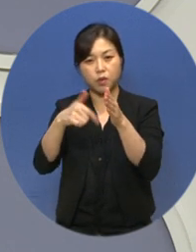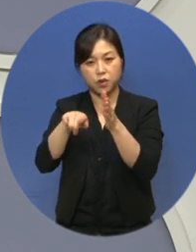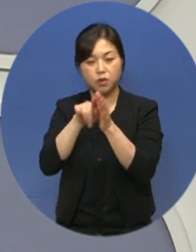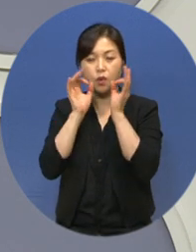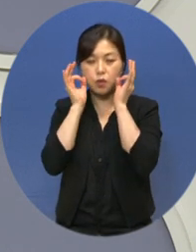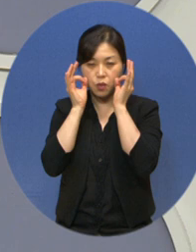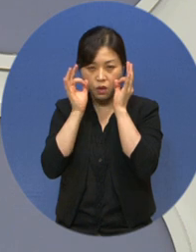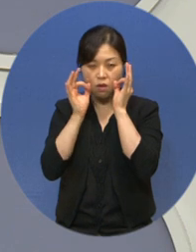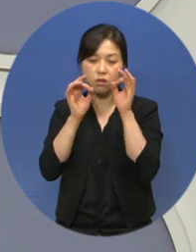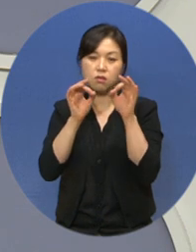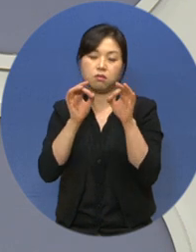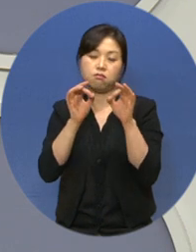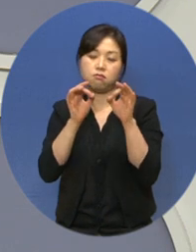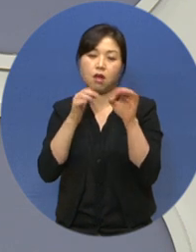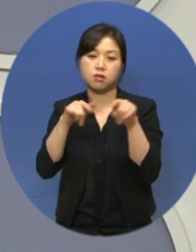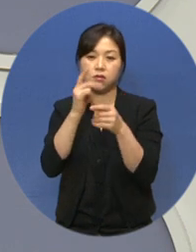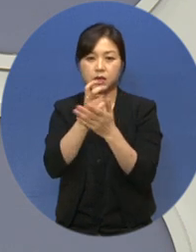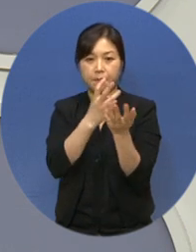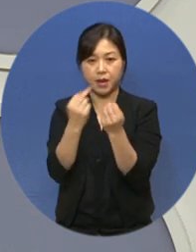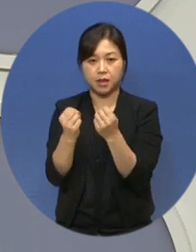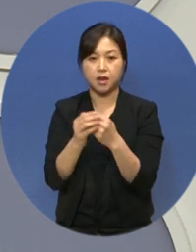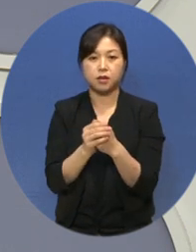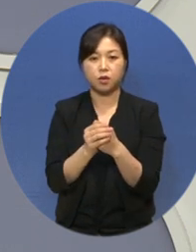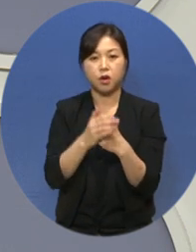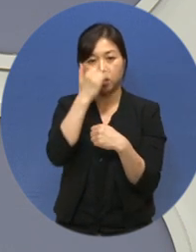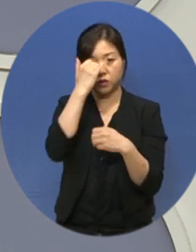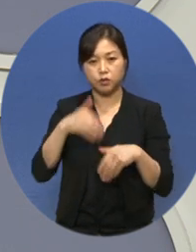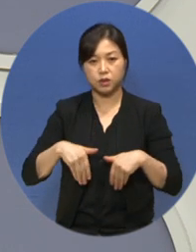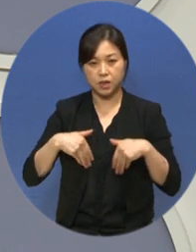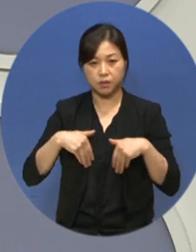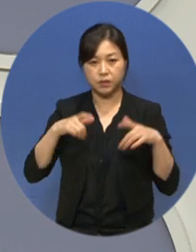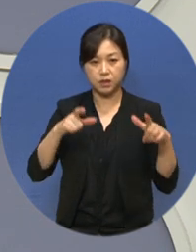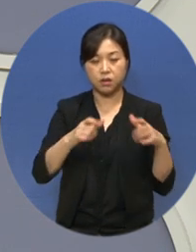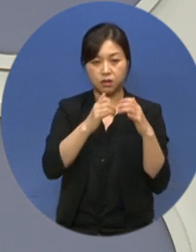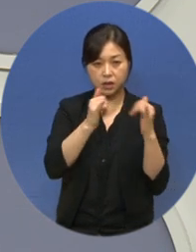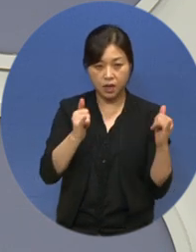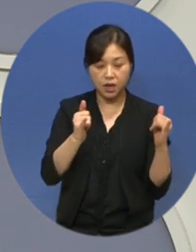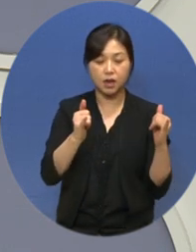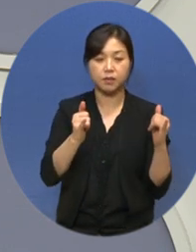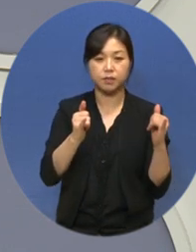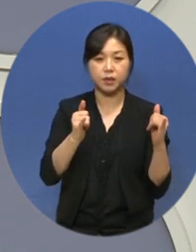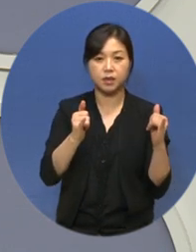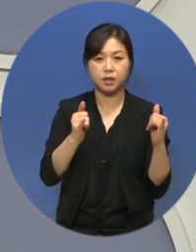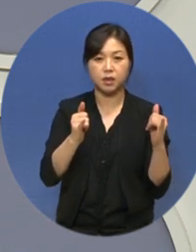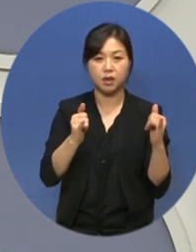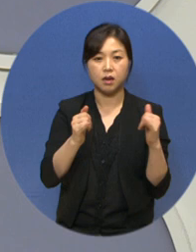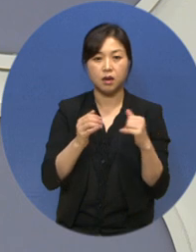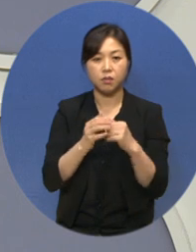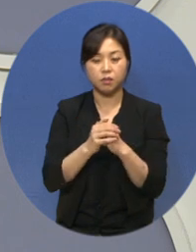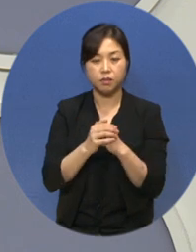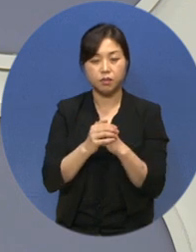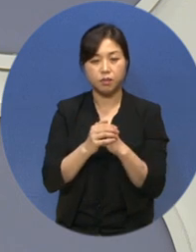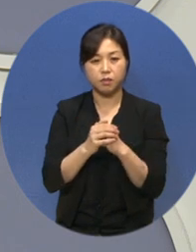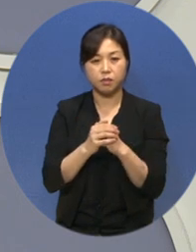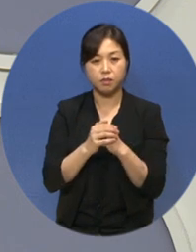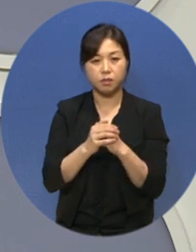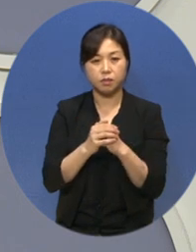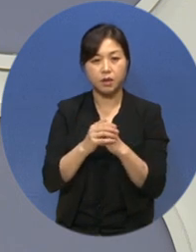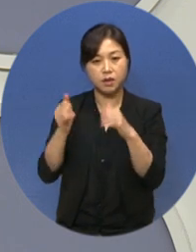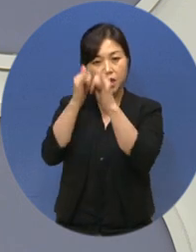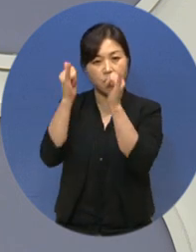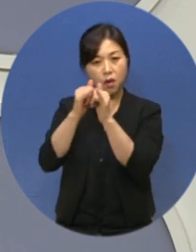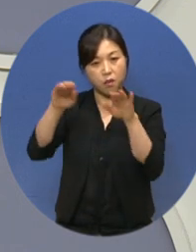더 오면 누구나 도민 안전 보험에 가입되어 있는 것도 사회 양극화를 해줘서 더불어 잘 살자는 중 날 만드는 정책이 루